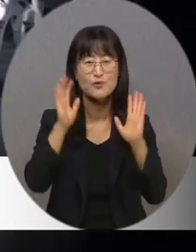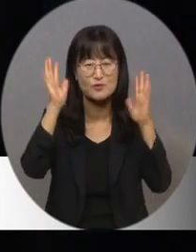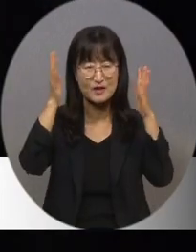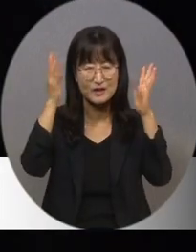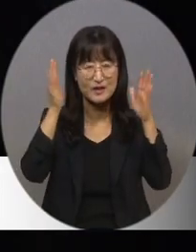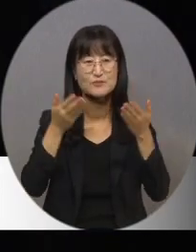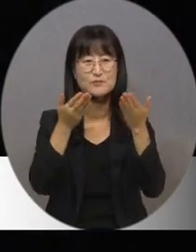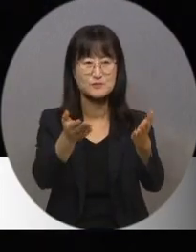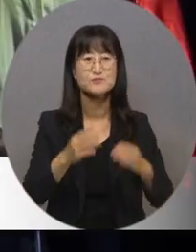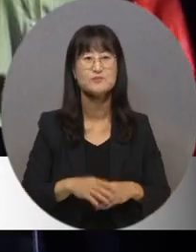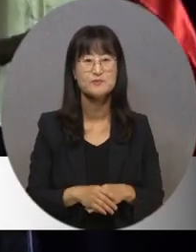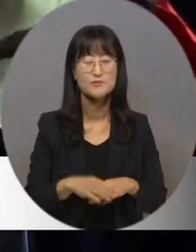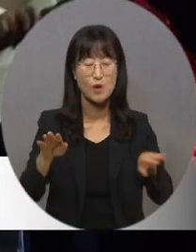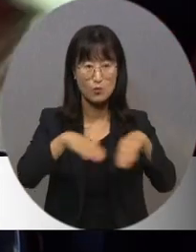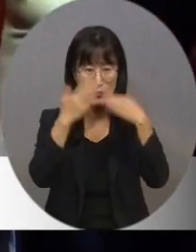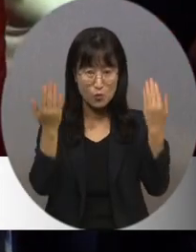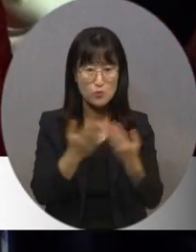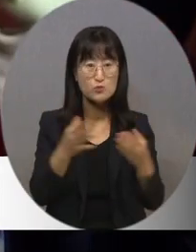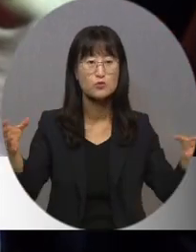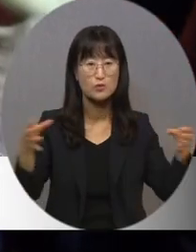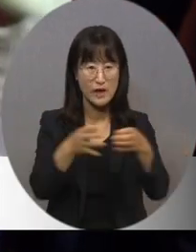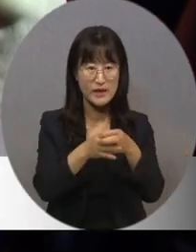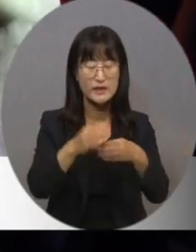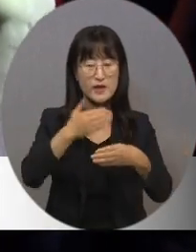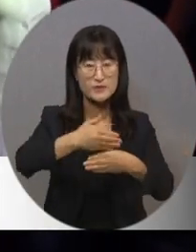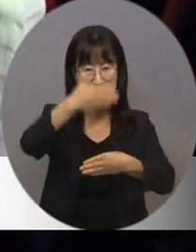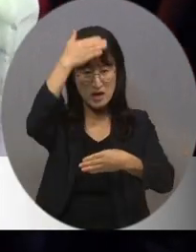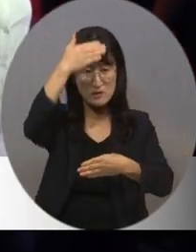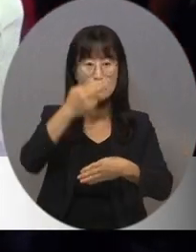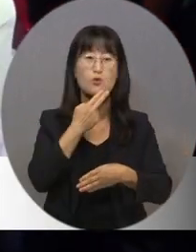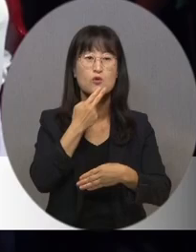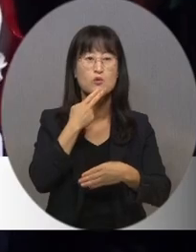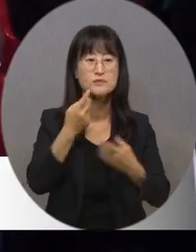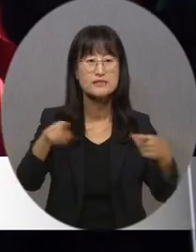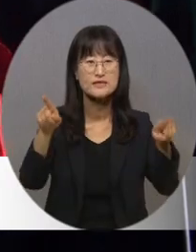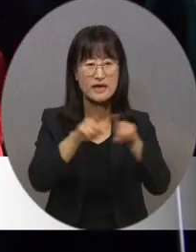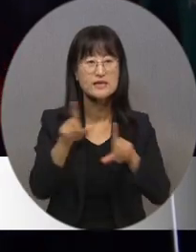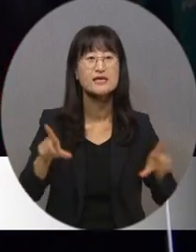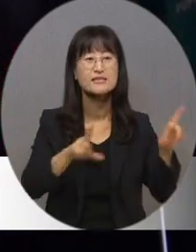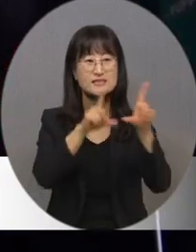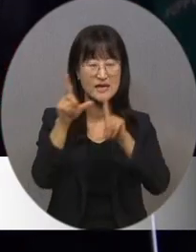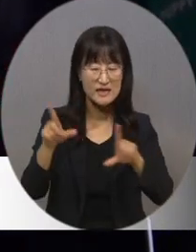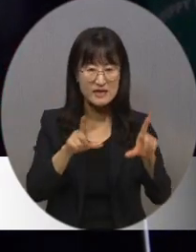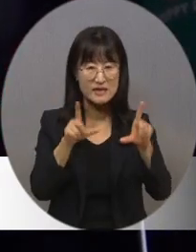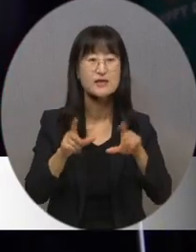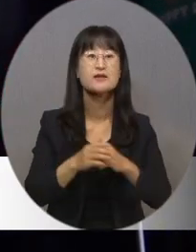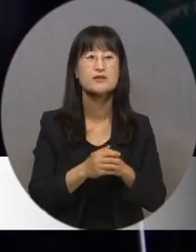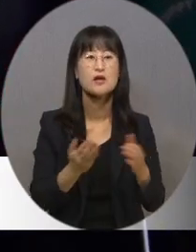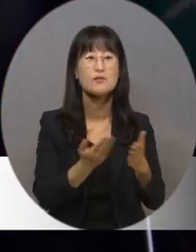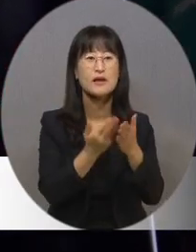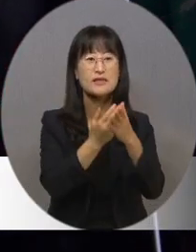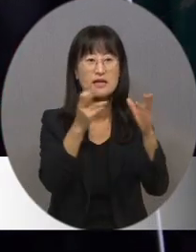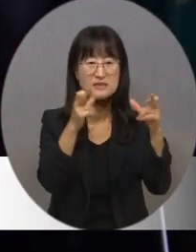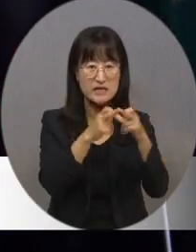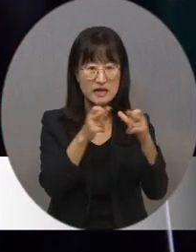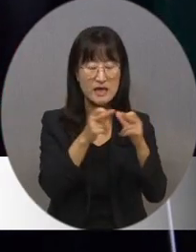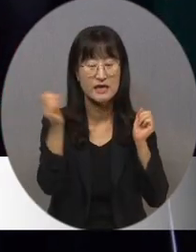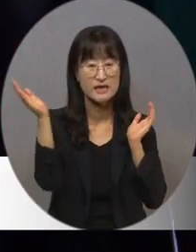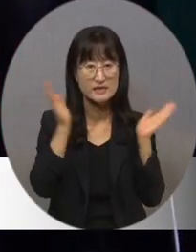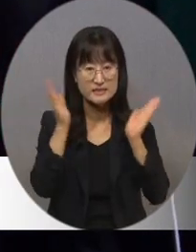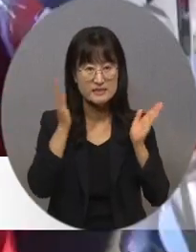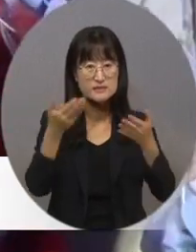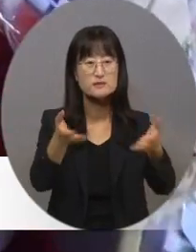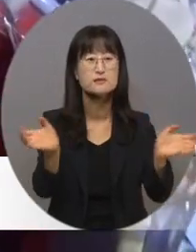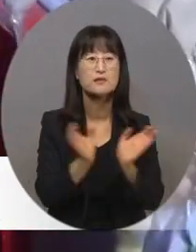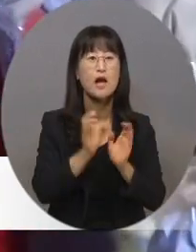환호했습니다. 모두 함께 장벽 없이 더불어 살아가자는 청년 발달장애인 극단 그들의